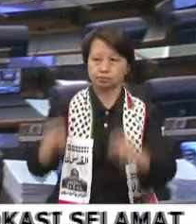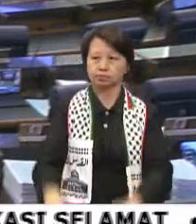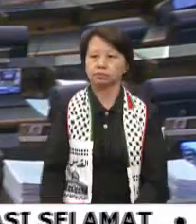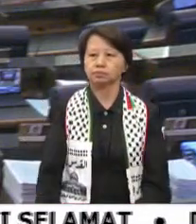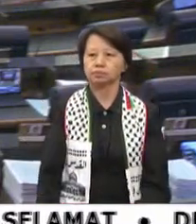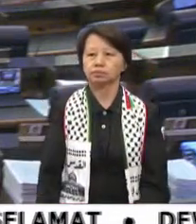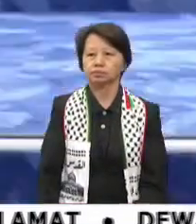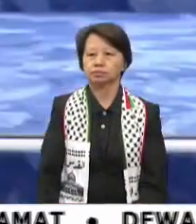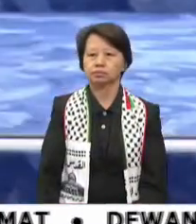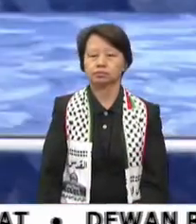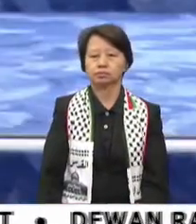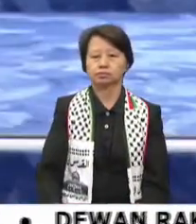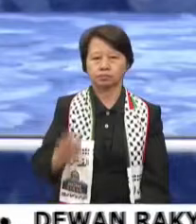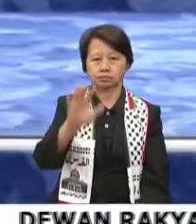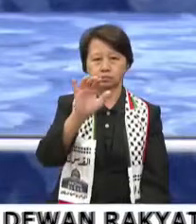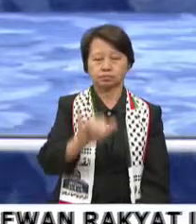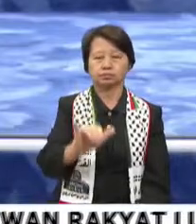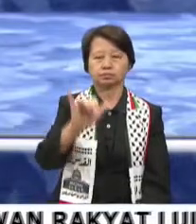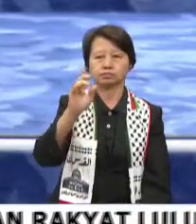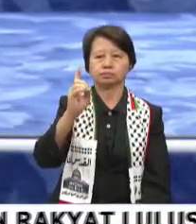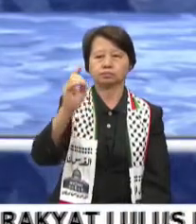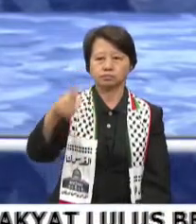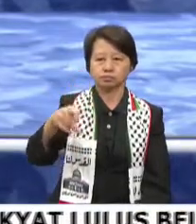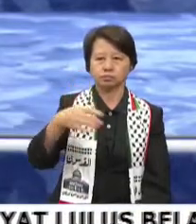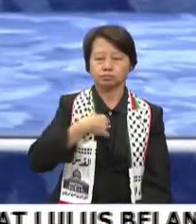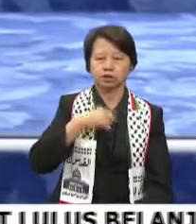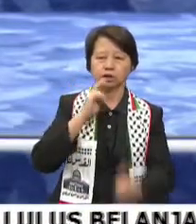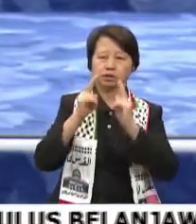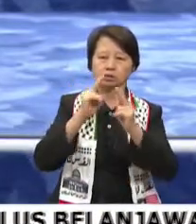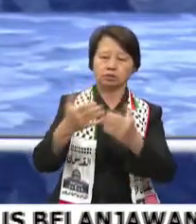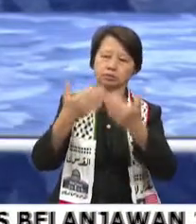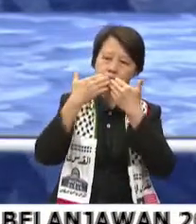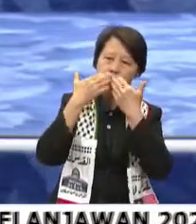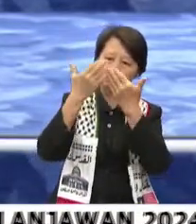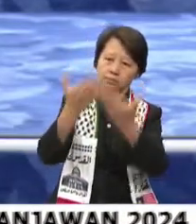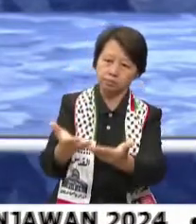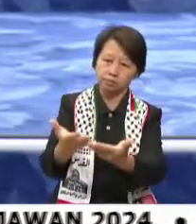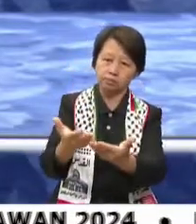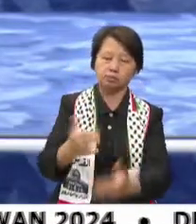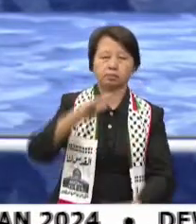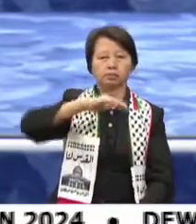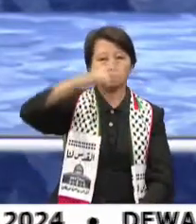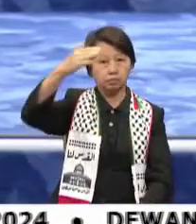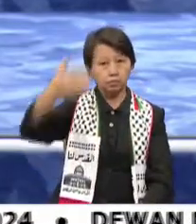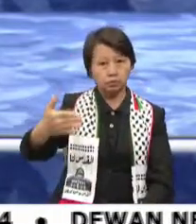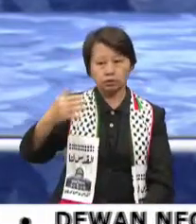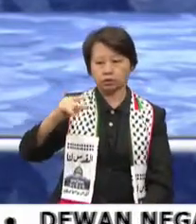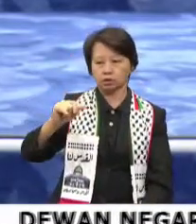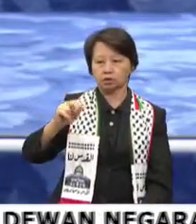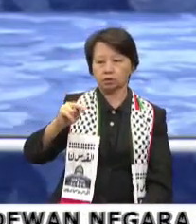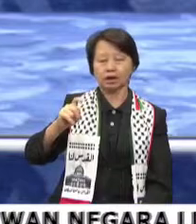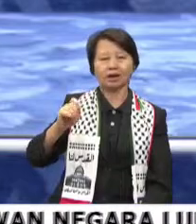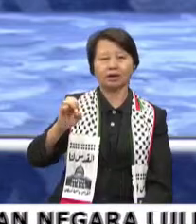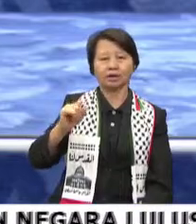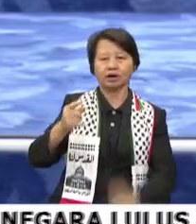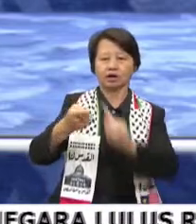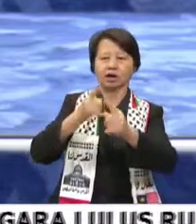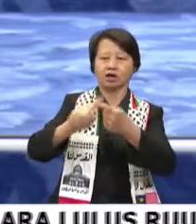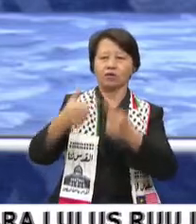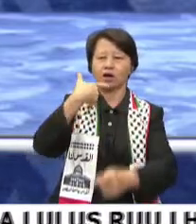menteri Tan S dipertua saya terima kasihorm Bukit Gantang Sahabat